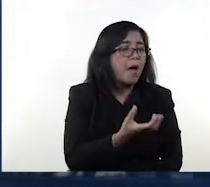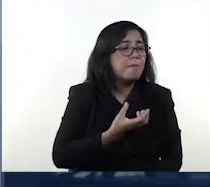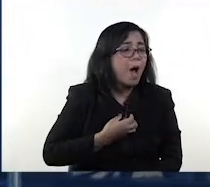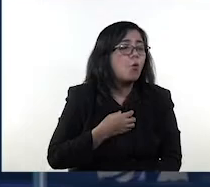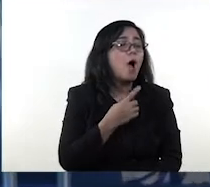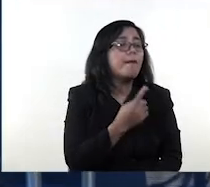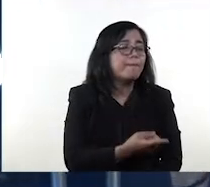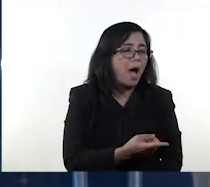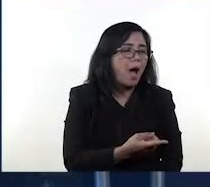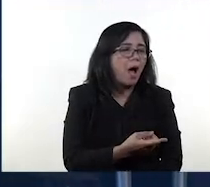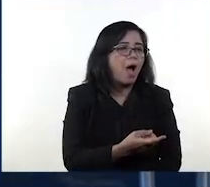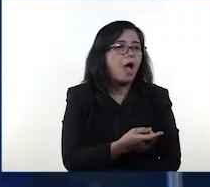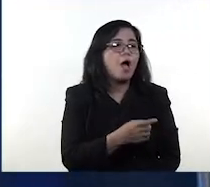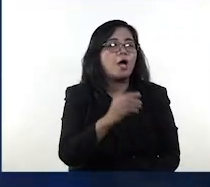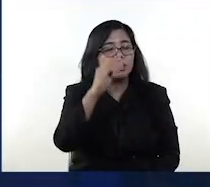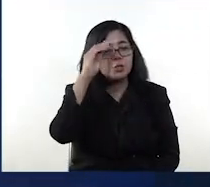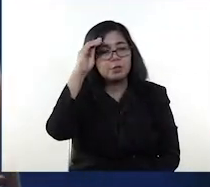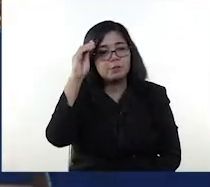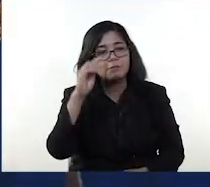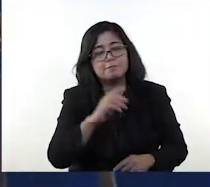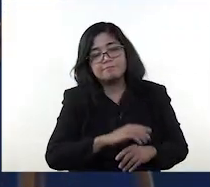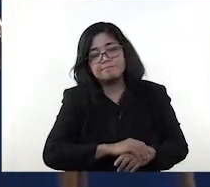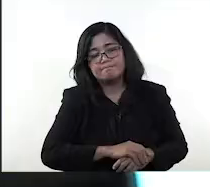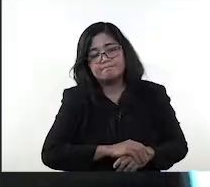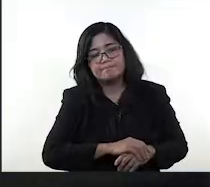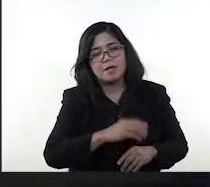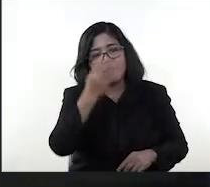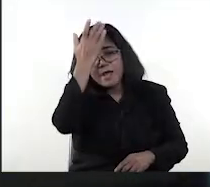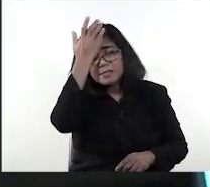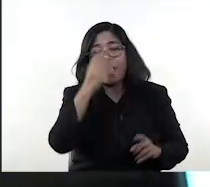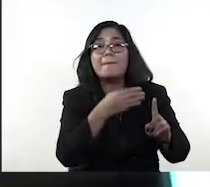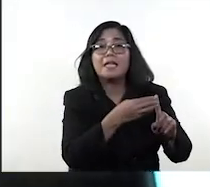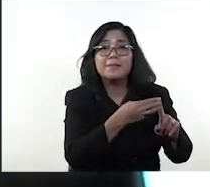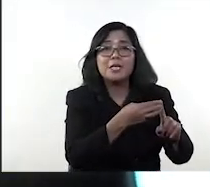I am here Hi to solve your problem